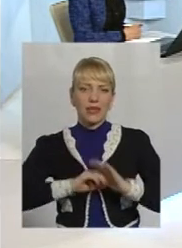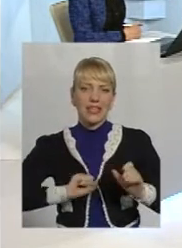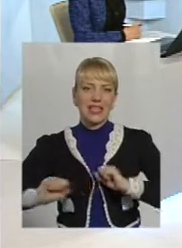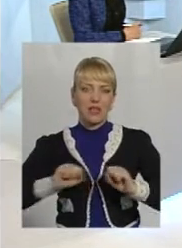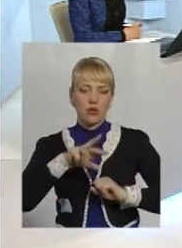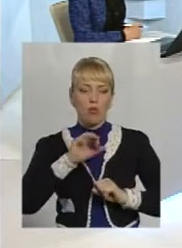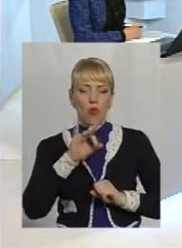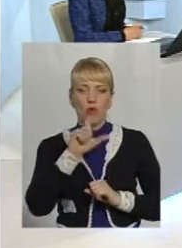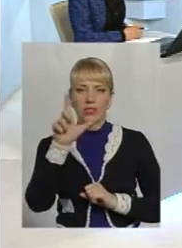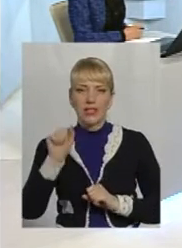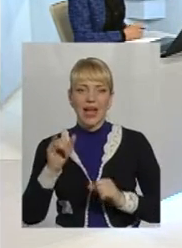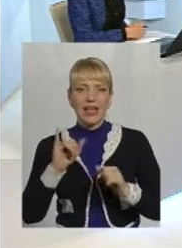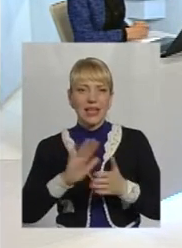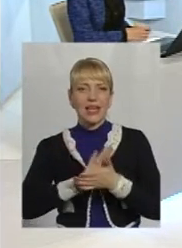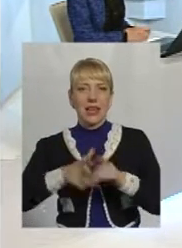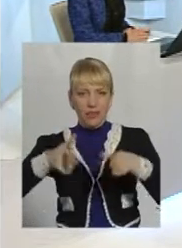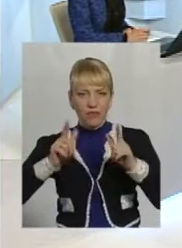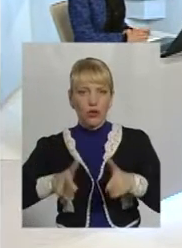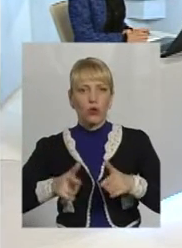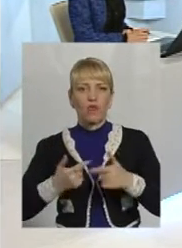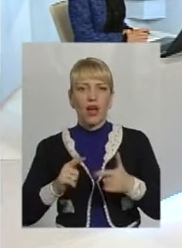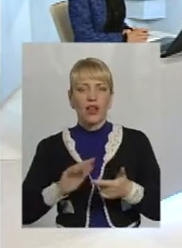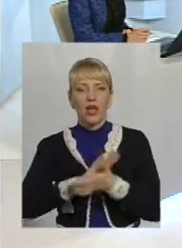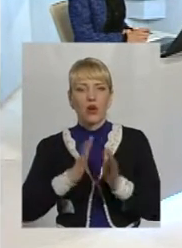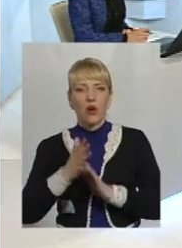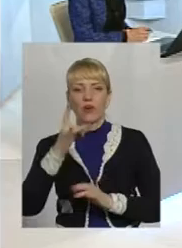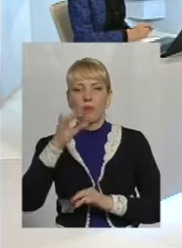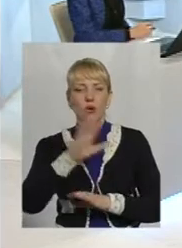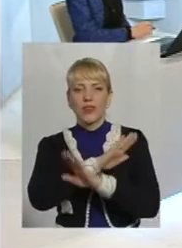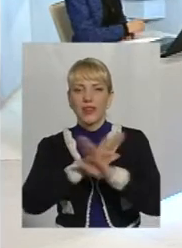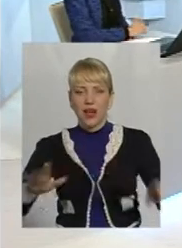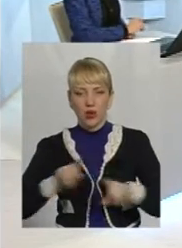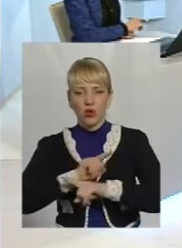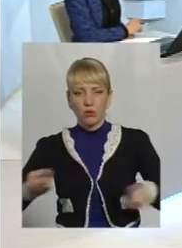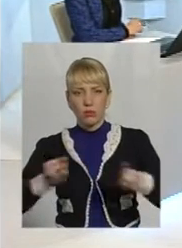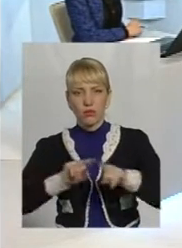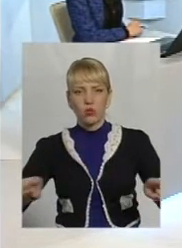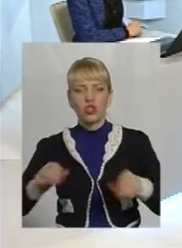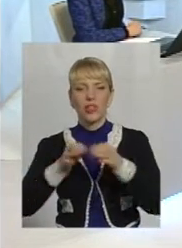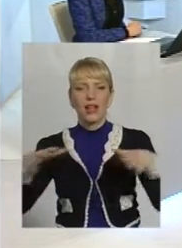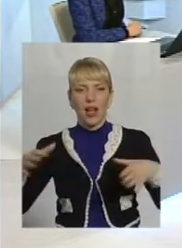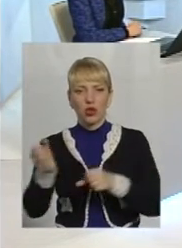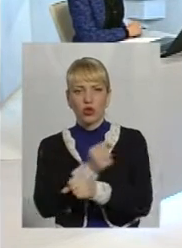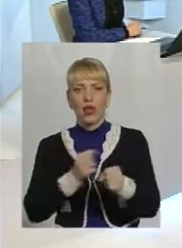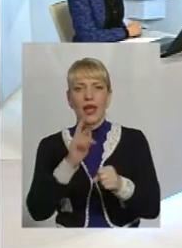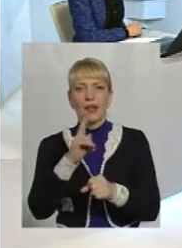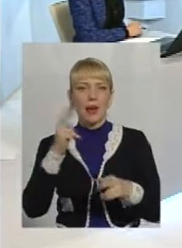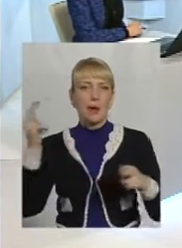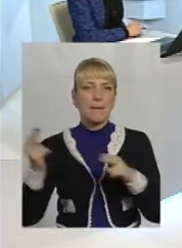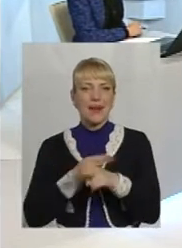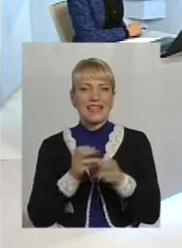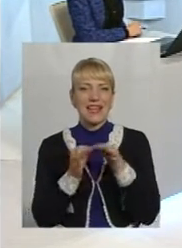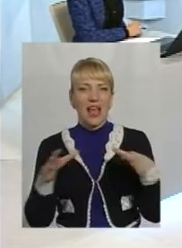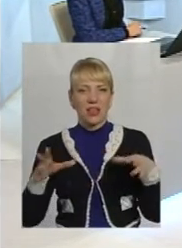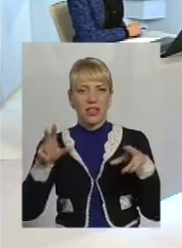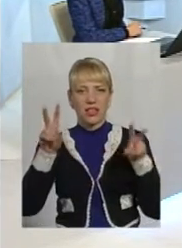Мороза і ратифікувала договір про нерозповсюдження ядерної зброї як без'ядерна